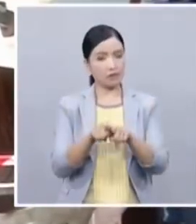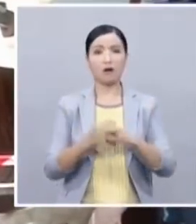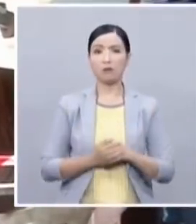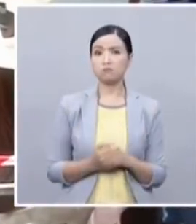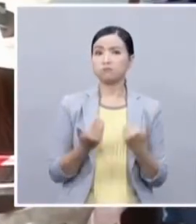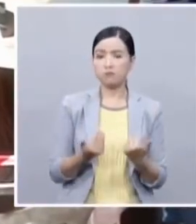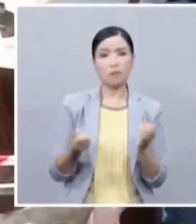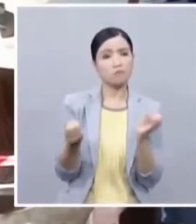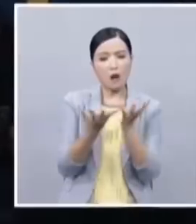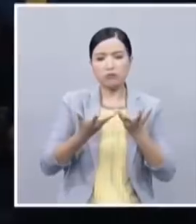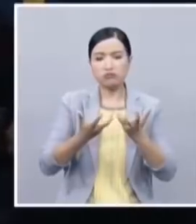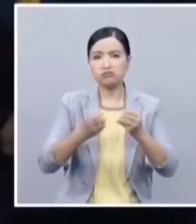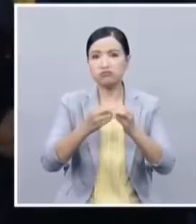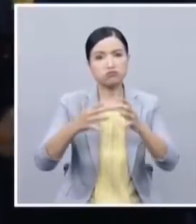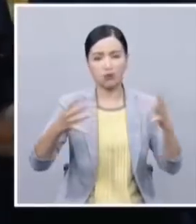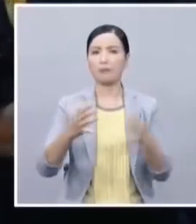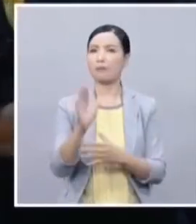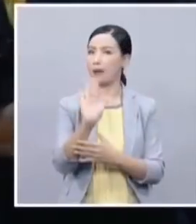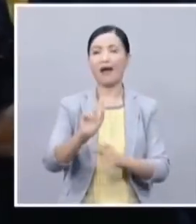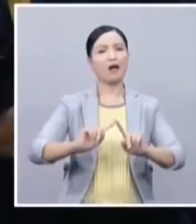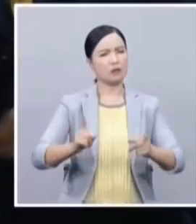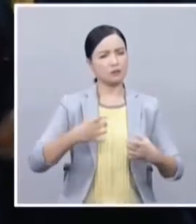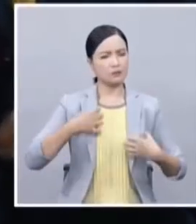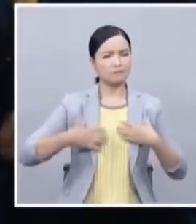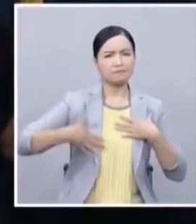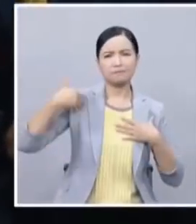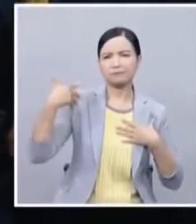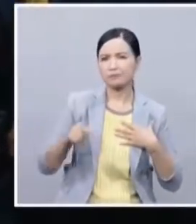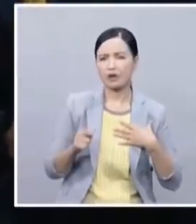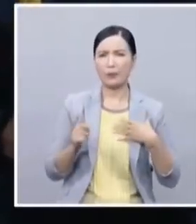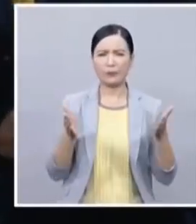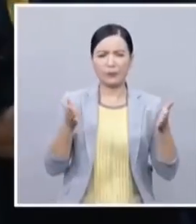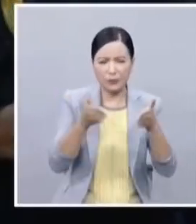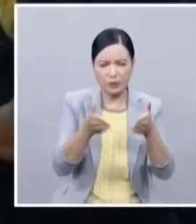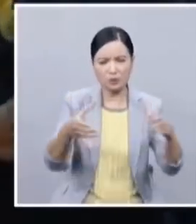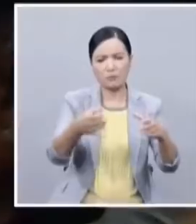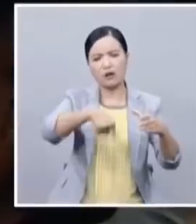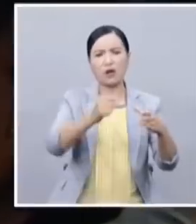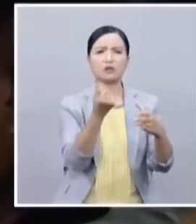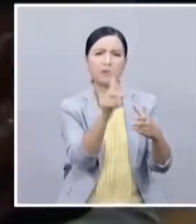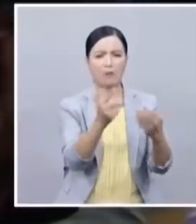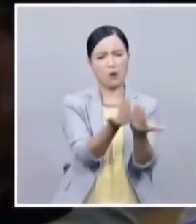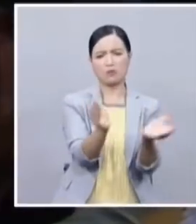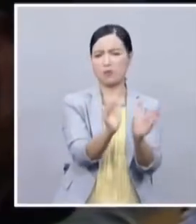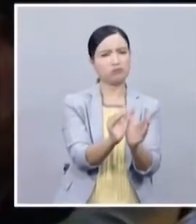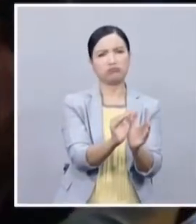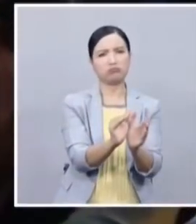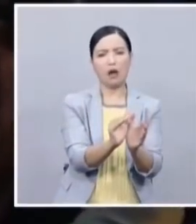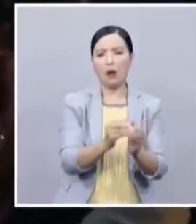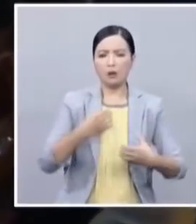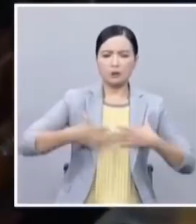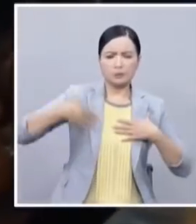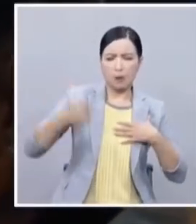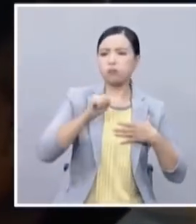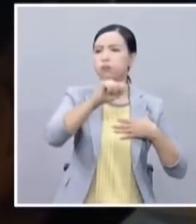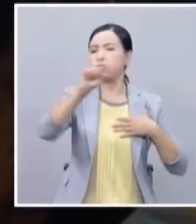แม้จะไม่ได้สร้างความเสียหายในวงกว้างแต่ความทุกข์ร้อนใจก็ไม่ได้จำกัดอยู่เพียง13ครอบครัวเท่านั้นเนื่องจากว่าถ้าเ